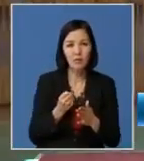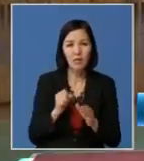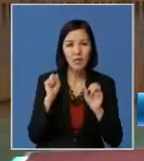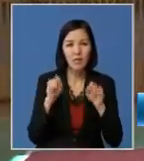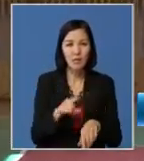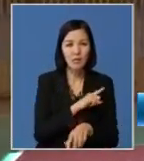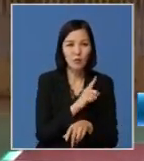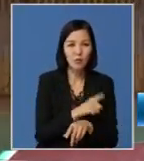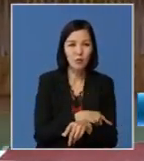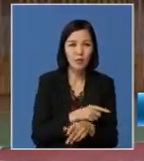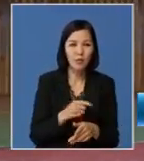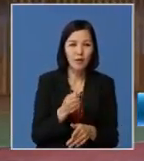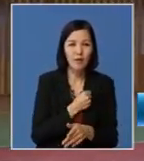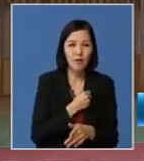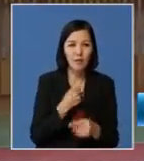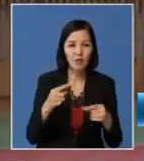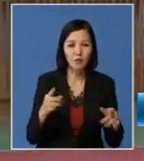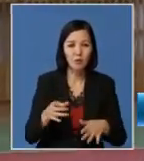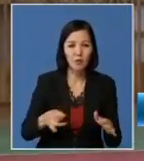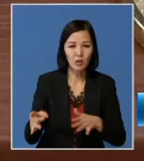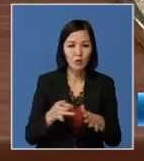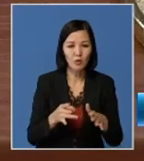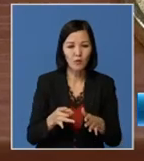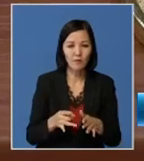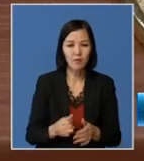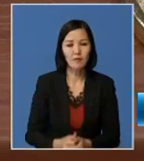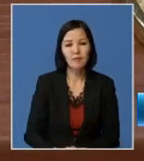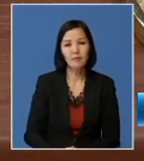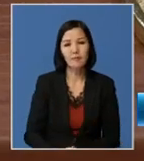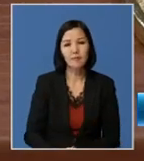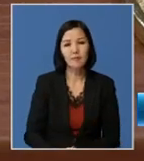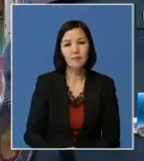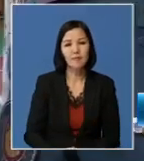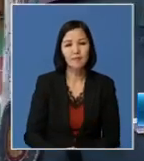позволит укрепить сотрудничество с военными из других регионов.